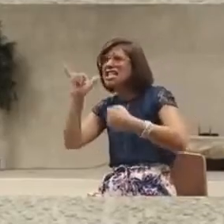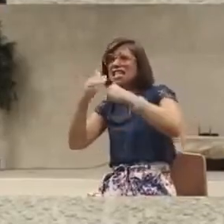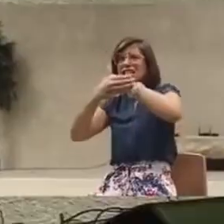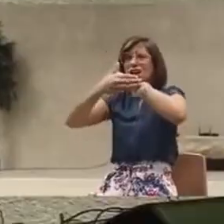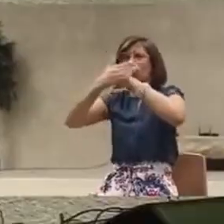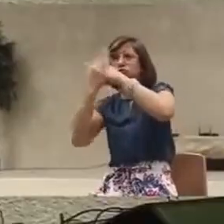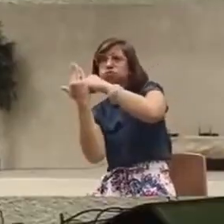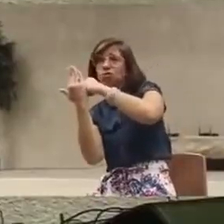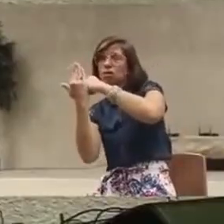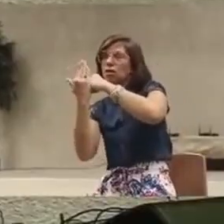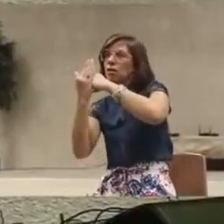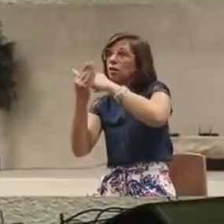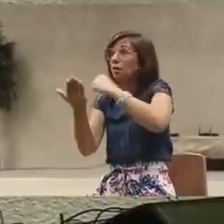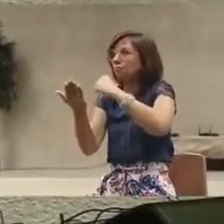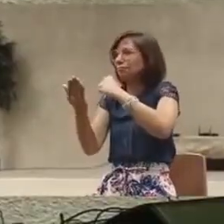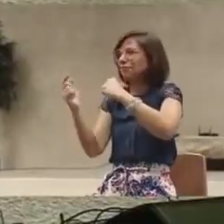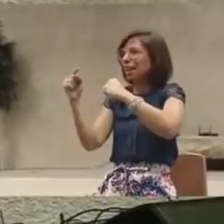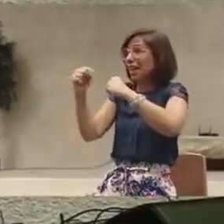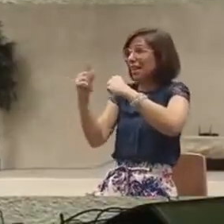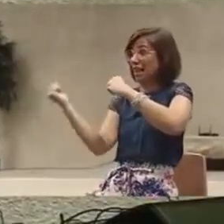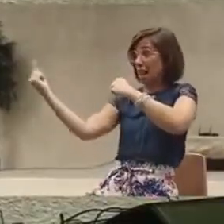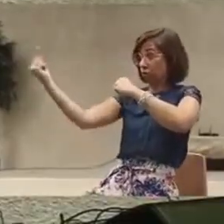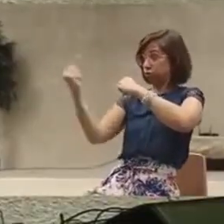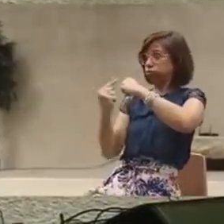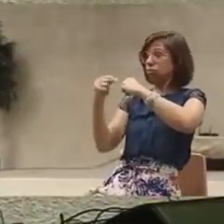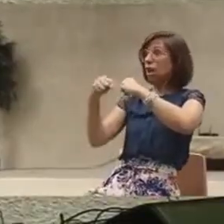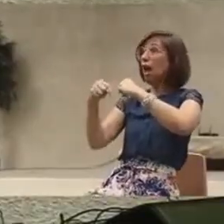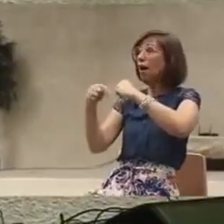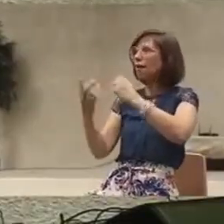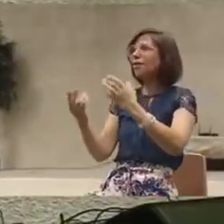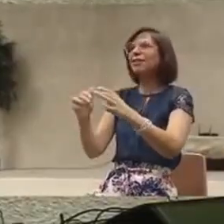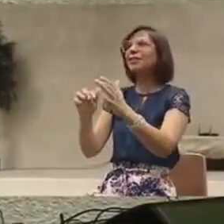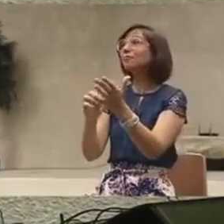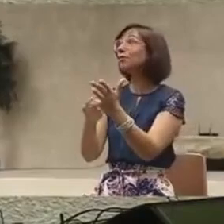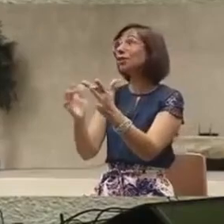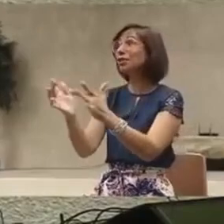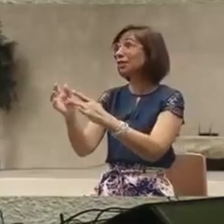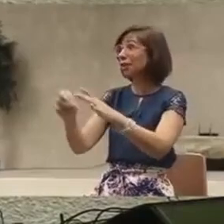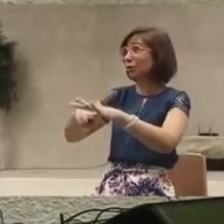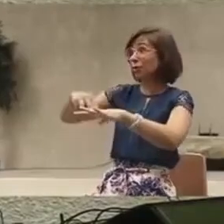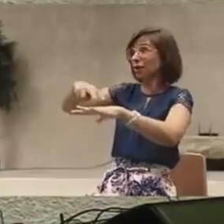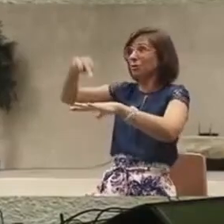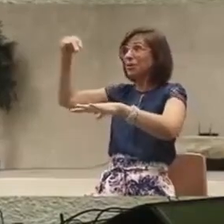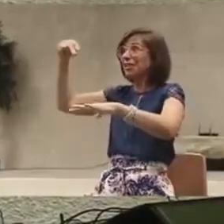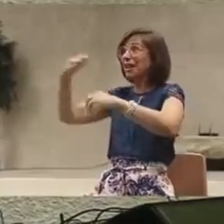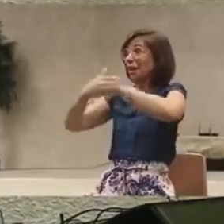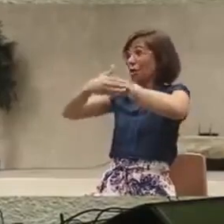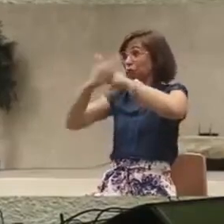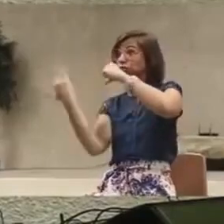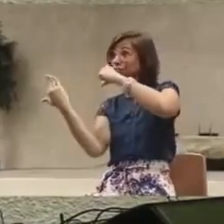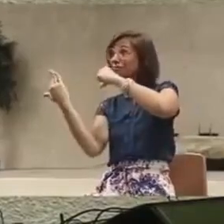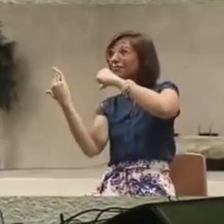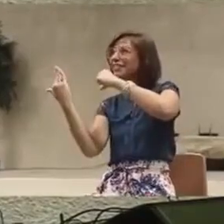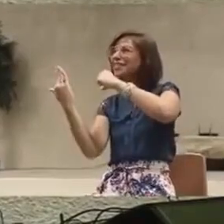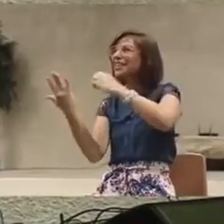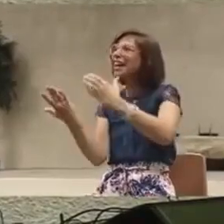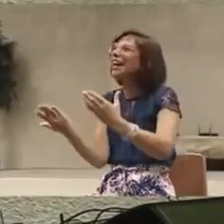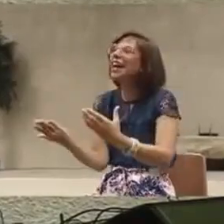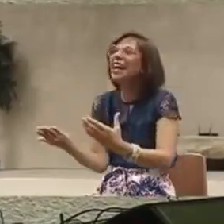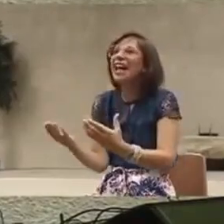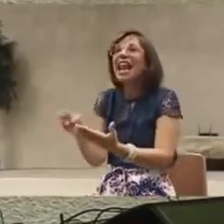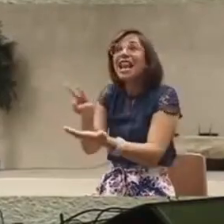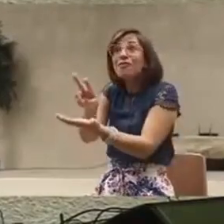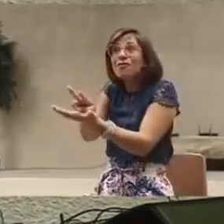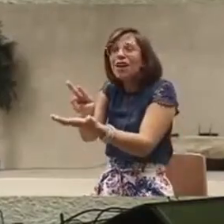Alléluia. Amen. Et les disciples d'Emmaüs, ils s'en allaient, ils quittaient Jérusalem à Emmaüs, tristes. On